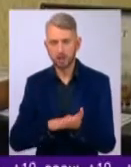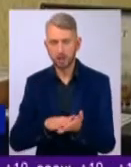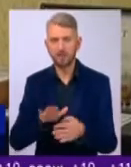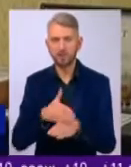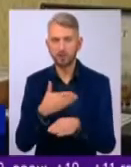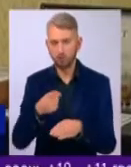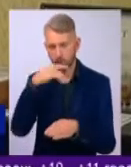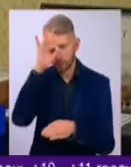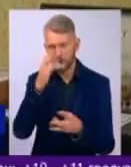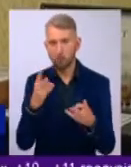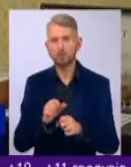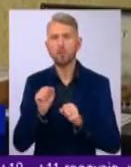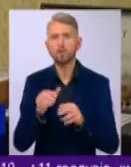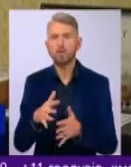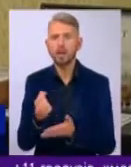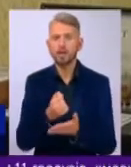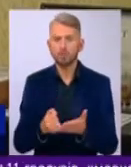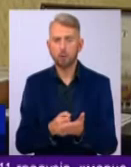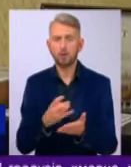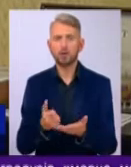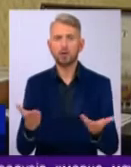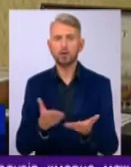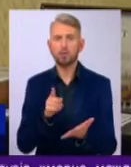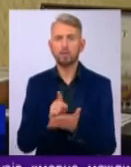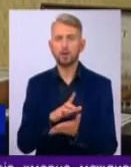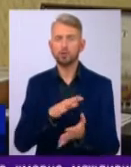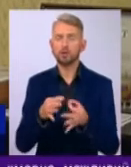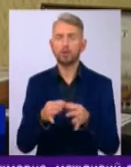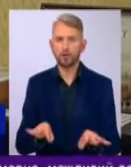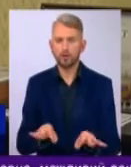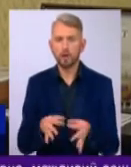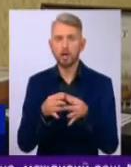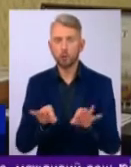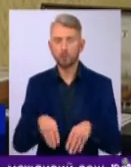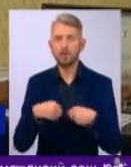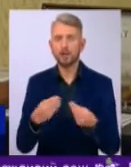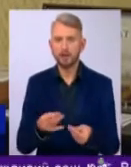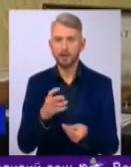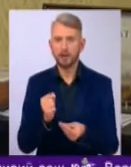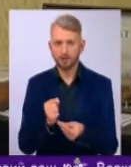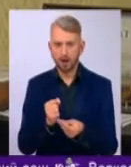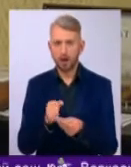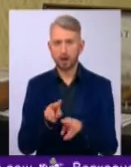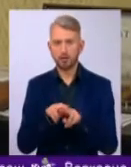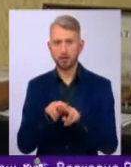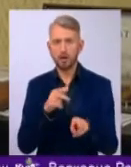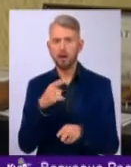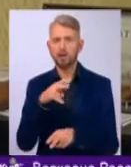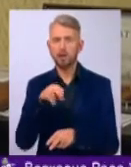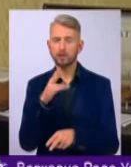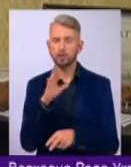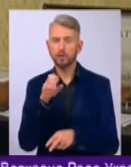здавати зброю та на котру повинен взагалі бути дозвіл. Дозвіл надається на гладкоствольну зброю,